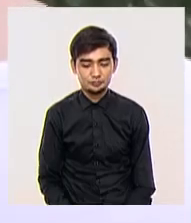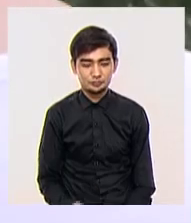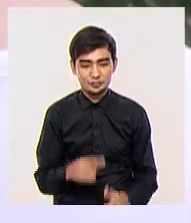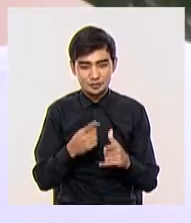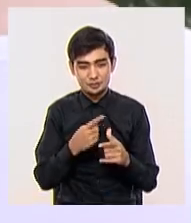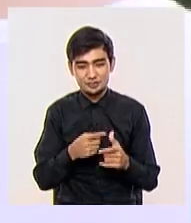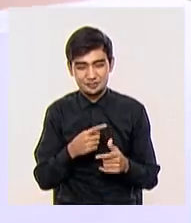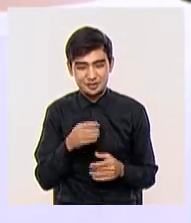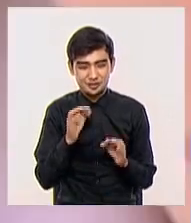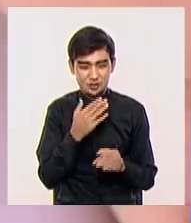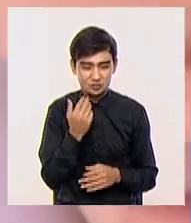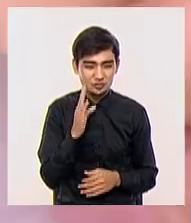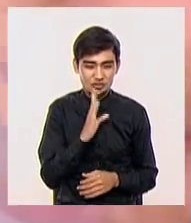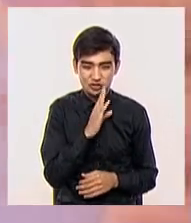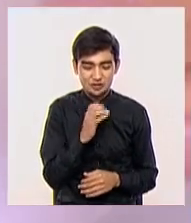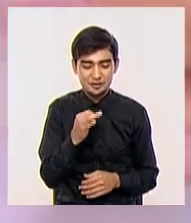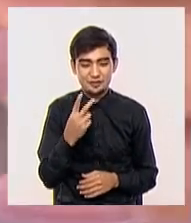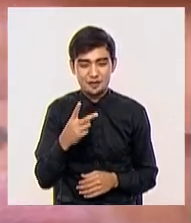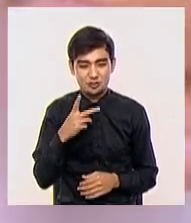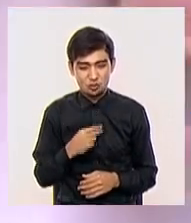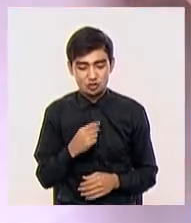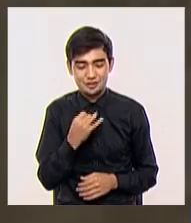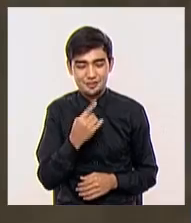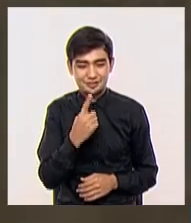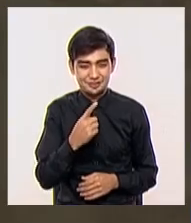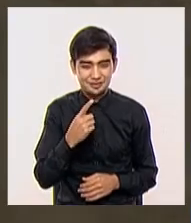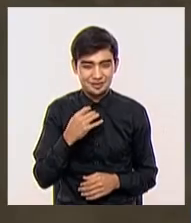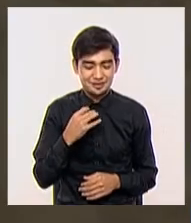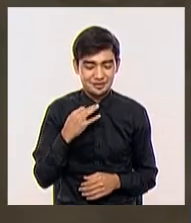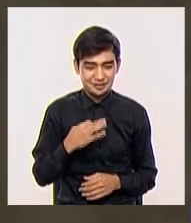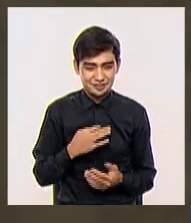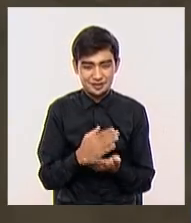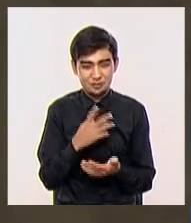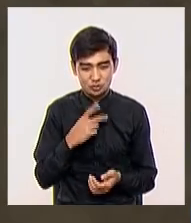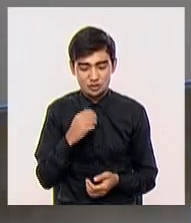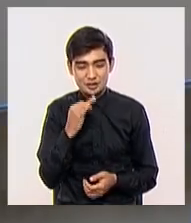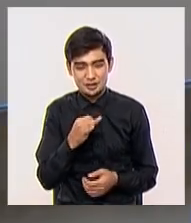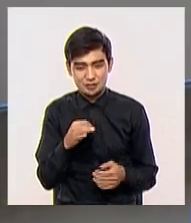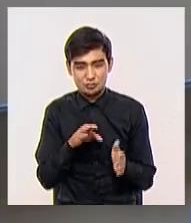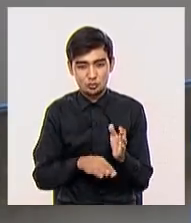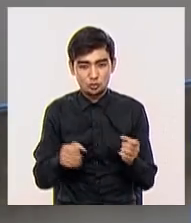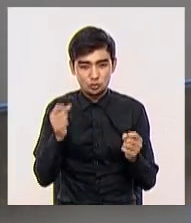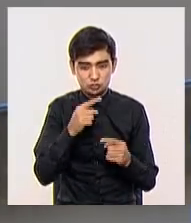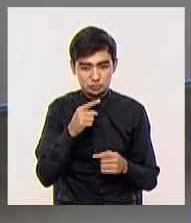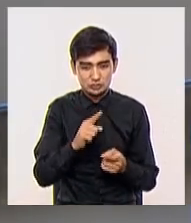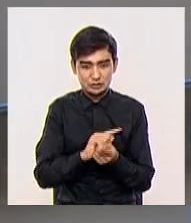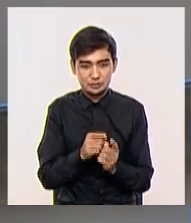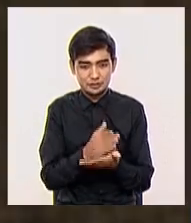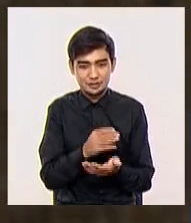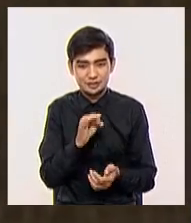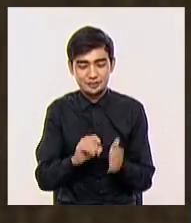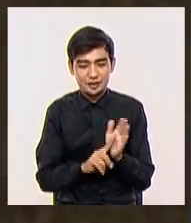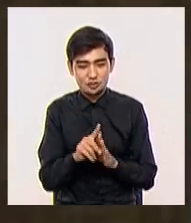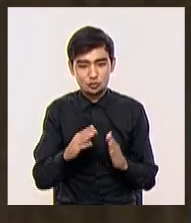Аты жөнін айтпауды өтінген әйел екі ол бір қыздың анасы. Кенжесінің мінезі соңғы кездері өзгергенін байқапты. Тамыз айының басында